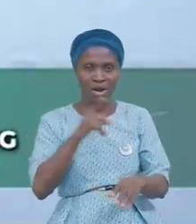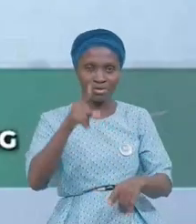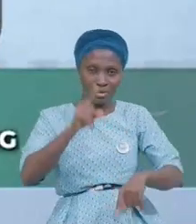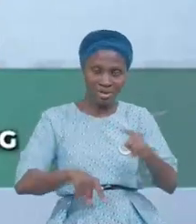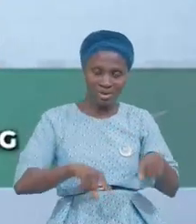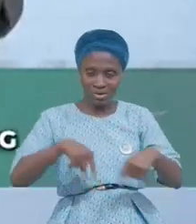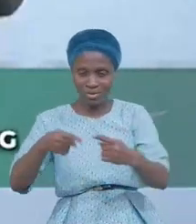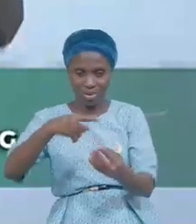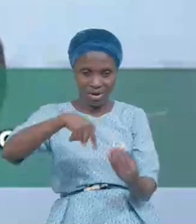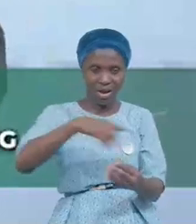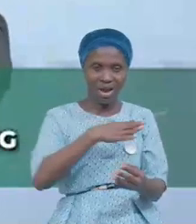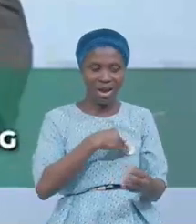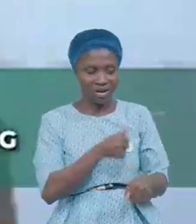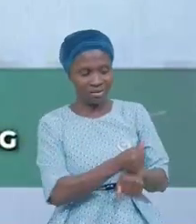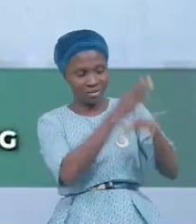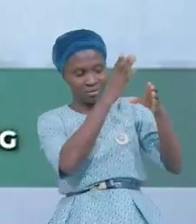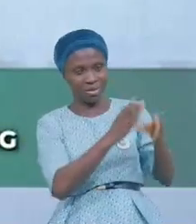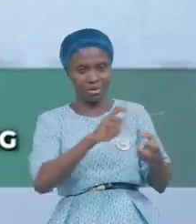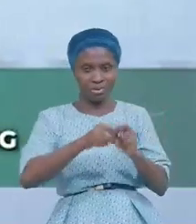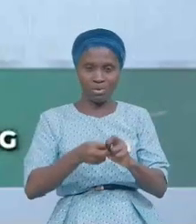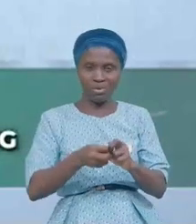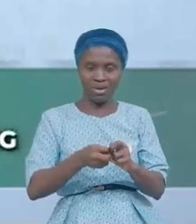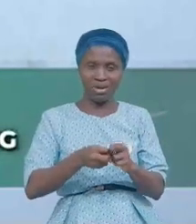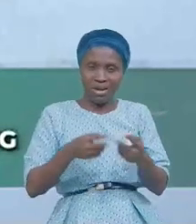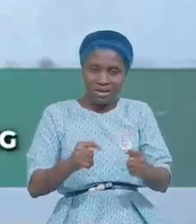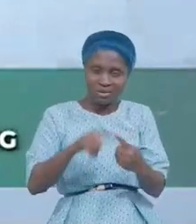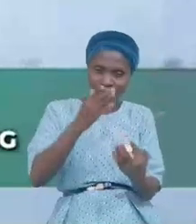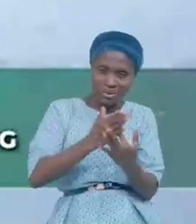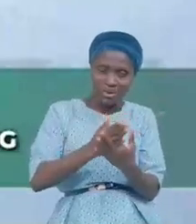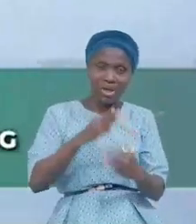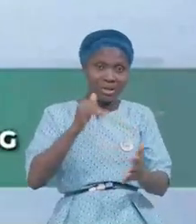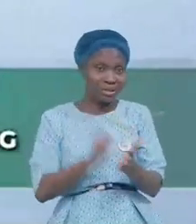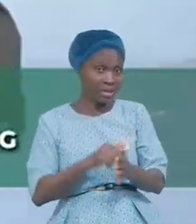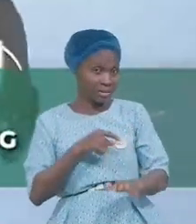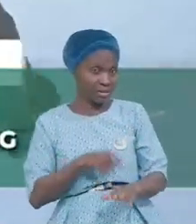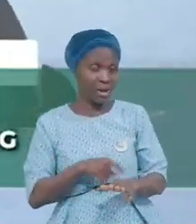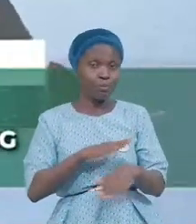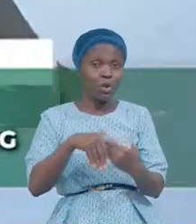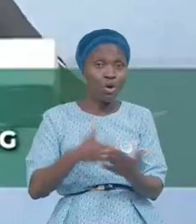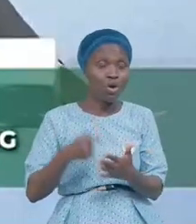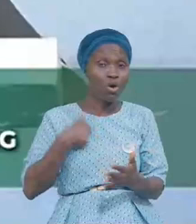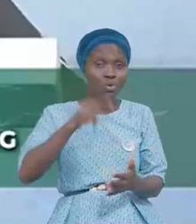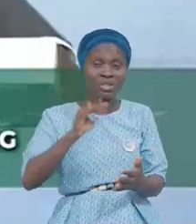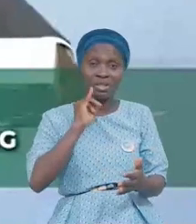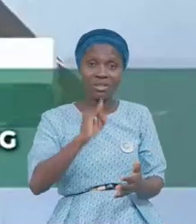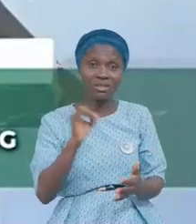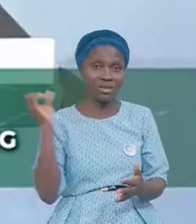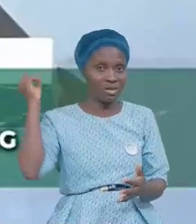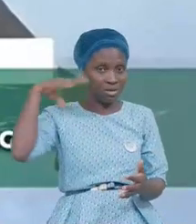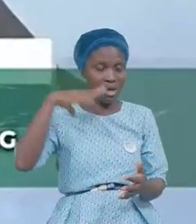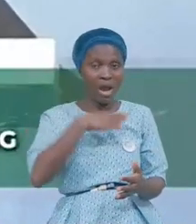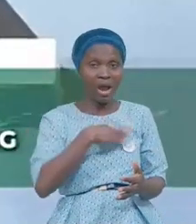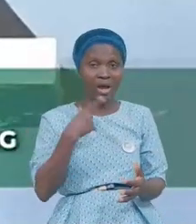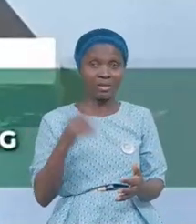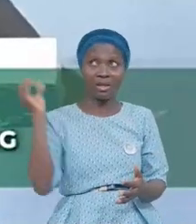tu ne peux pas avancer. Et les montagnes t'arrêtent à ce niveau-là. Ce dont nous avons besoin, c'est la grâce. Et la grâce